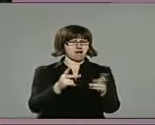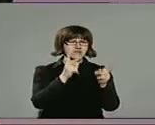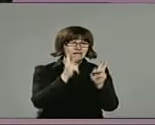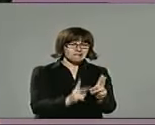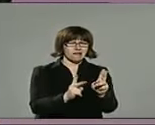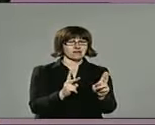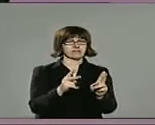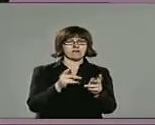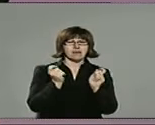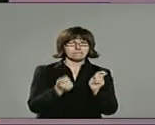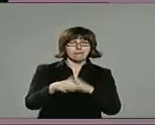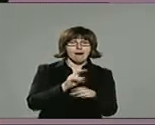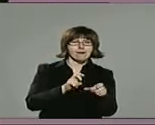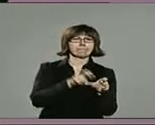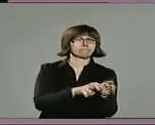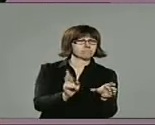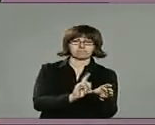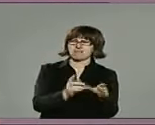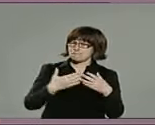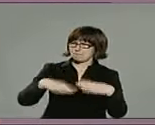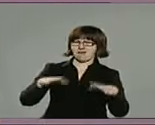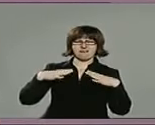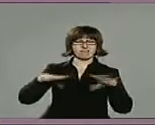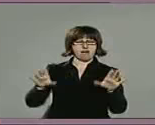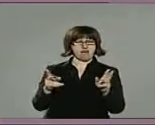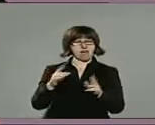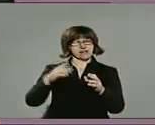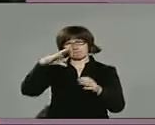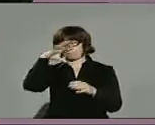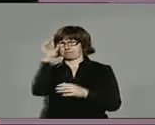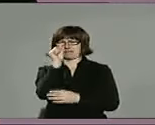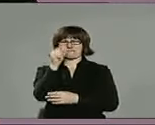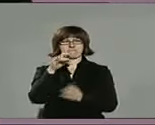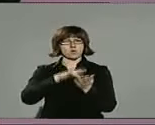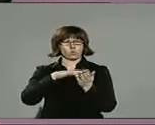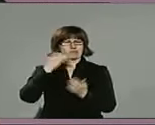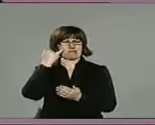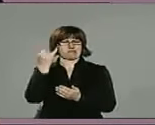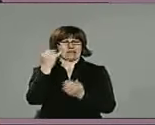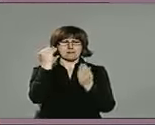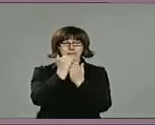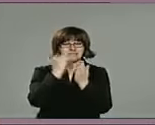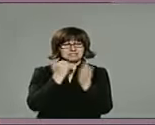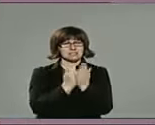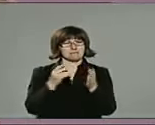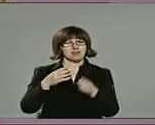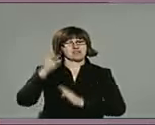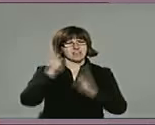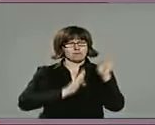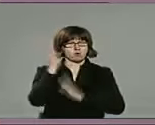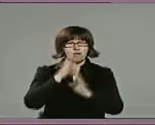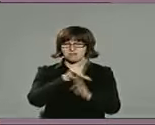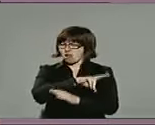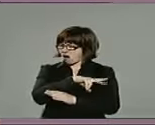Rechte eines Marktteilnehmers hinausgehen. Dieser Freiheitsbegriff ist Prinzip unserer Demokratie und er ist seit langem bei